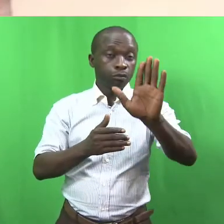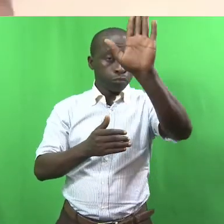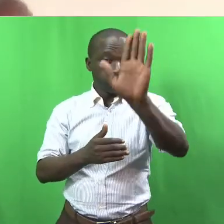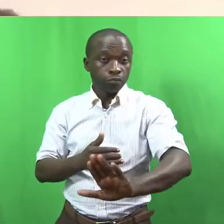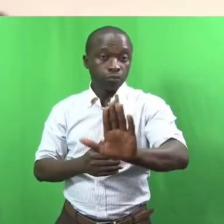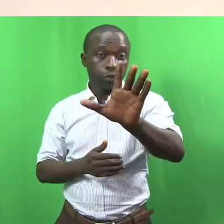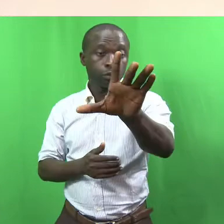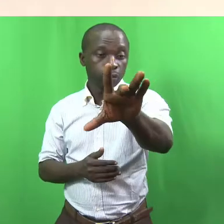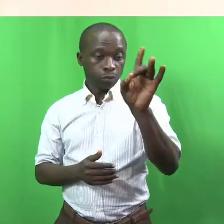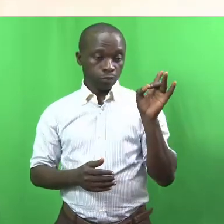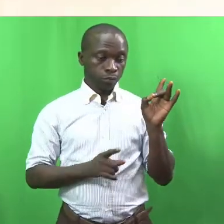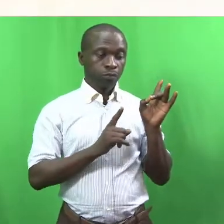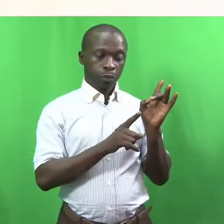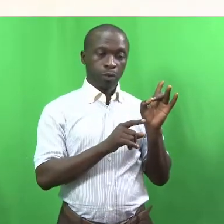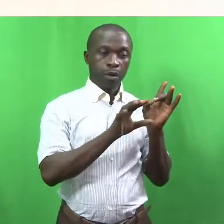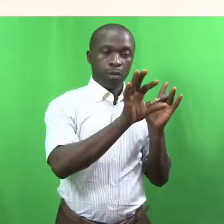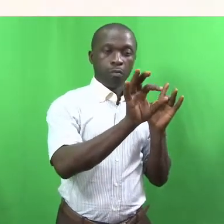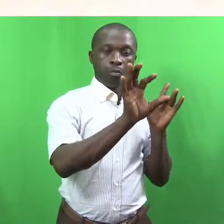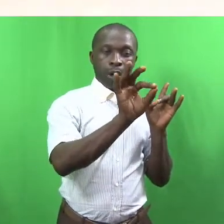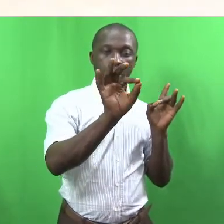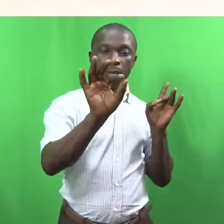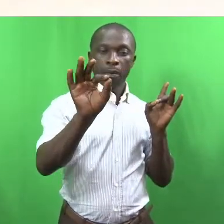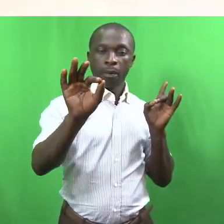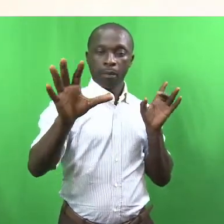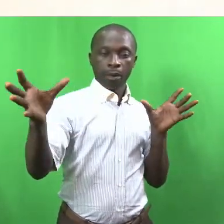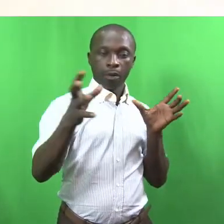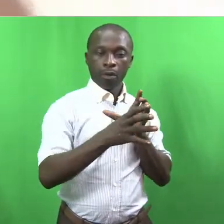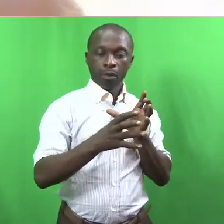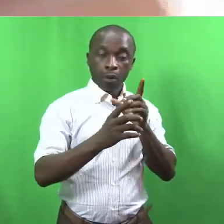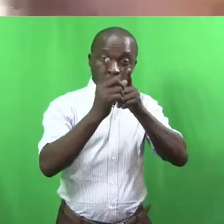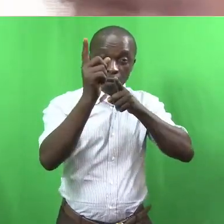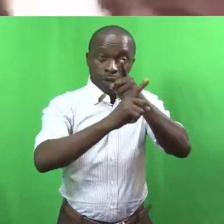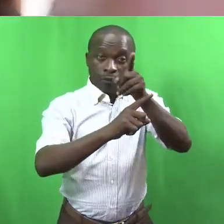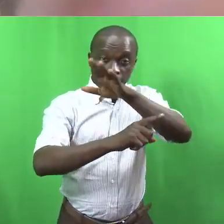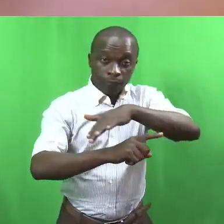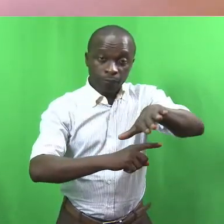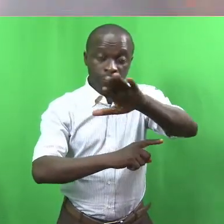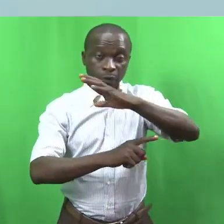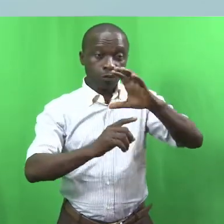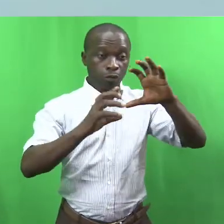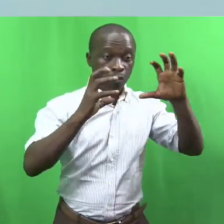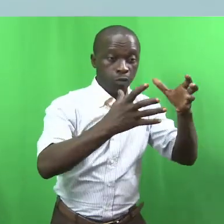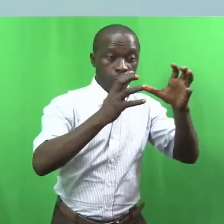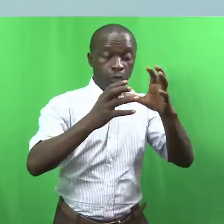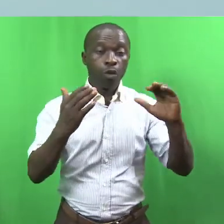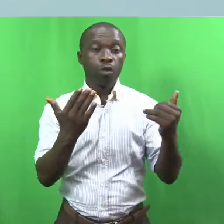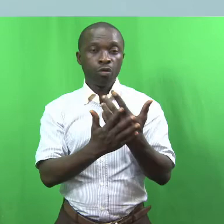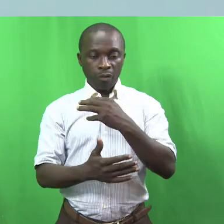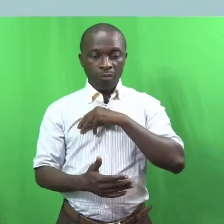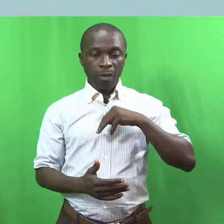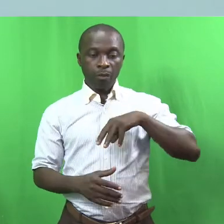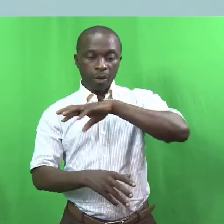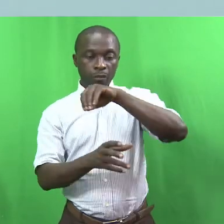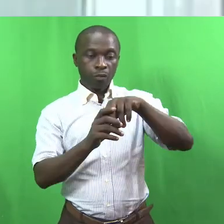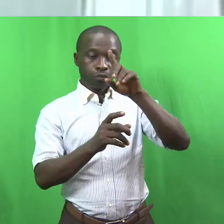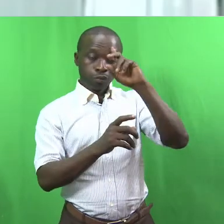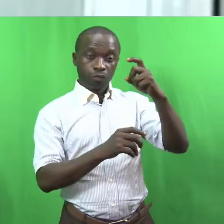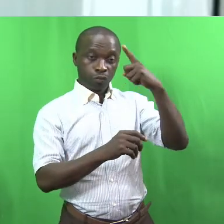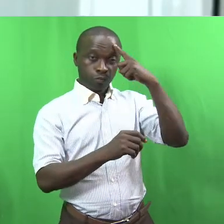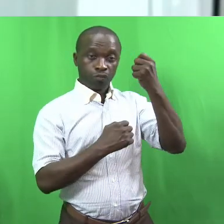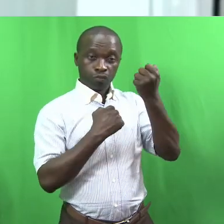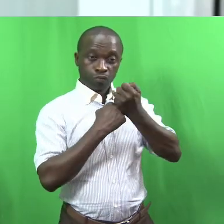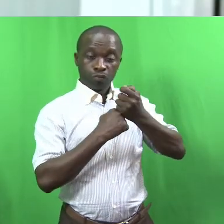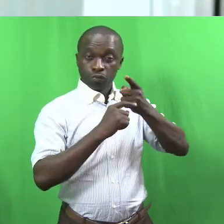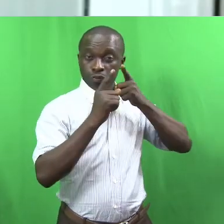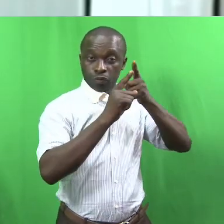une majorité au sein de l'Assemblée nationale, assemblée aujourd'hui dominée par le FCC de Joseph Kabila. L'informateur qui sera